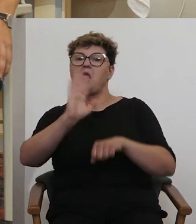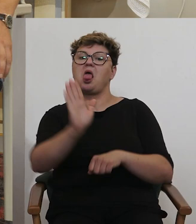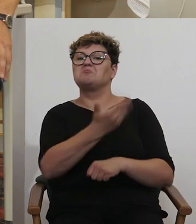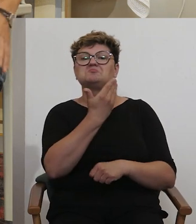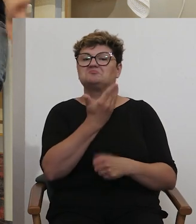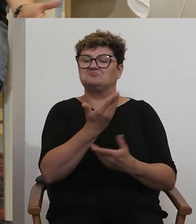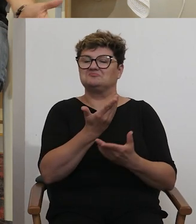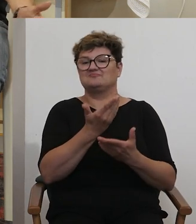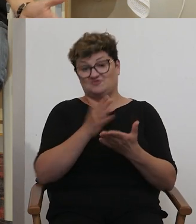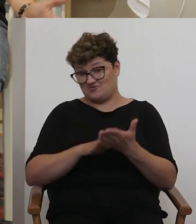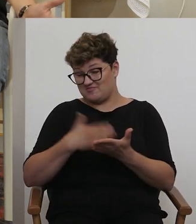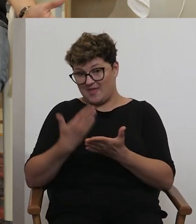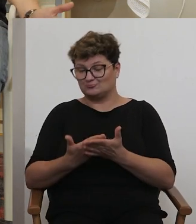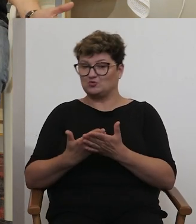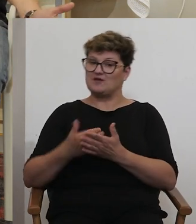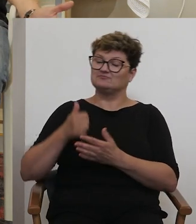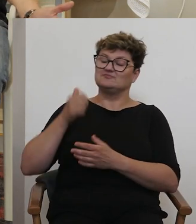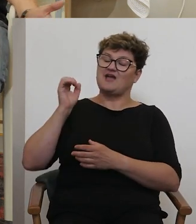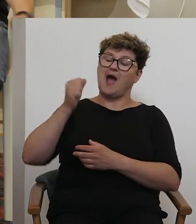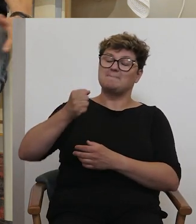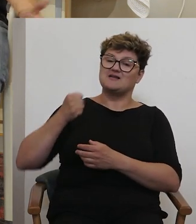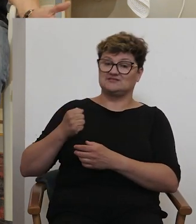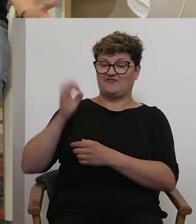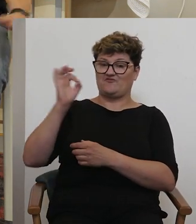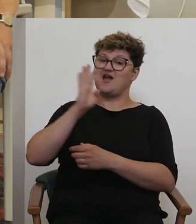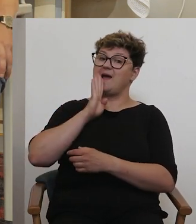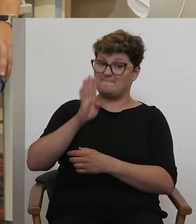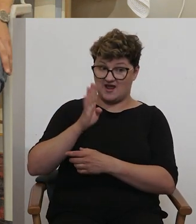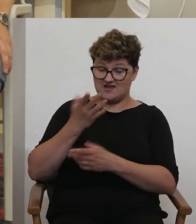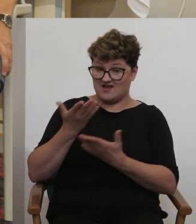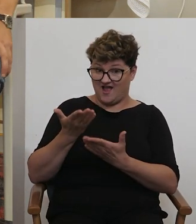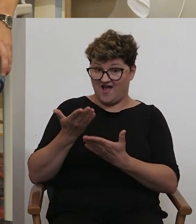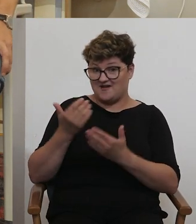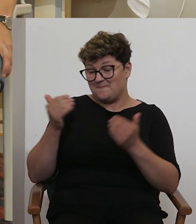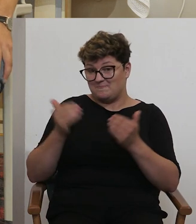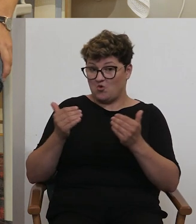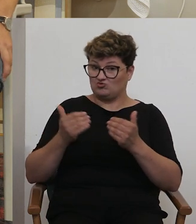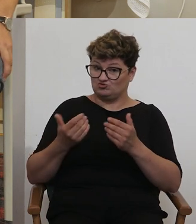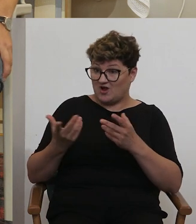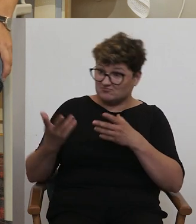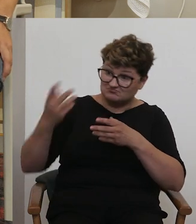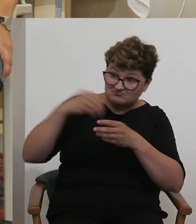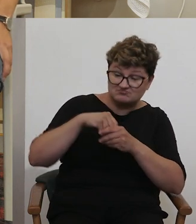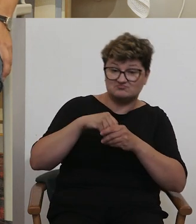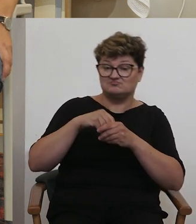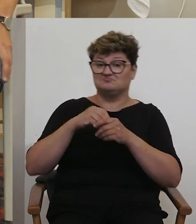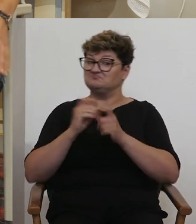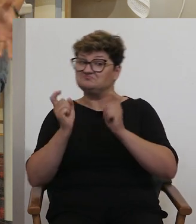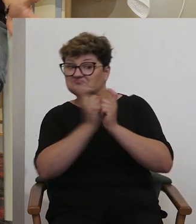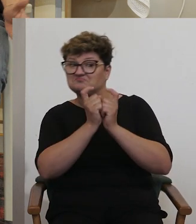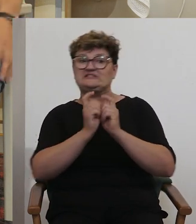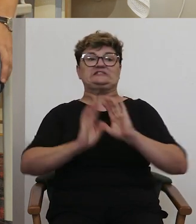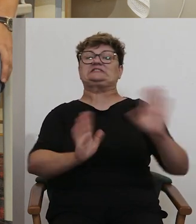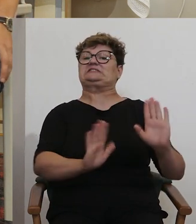usunąć, czy na przykład ambasada amerykańska by się nie włączyła w to i nie zaprotestowała,